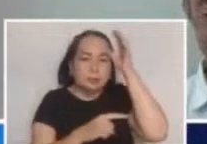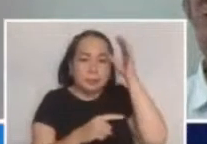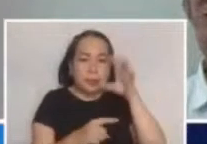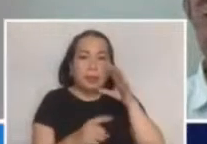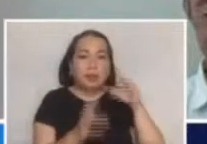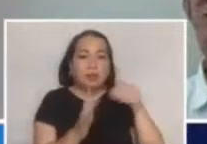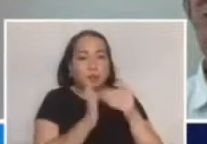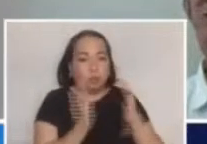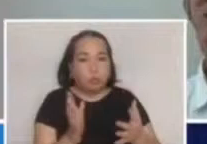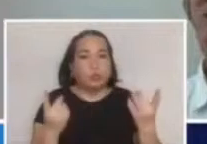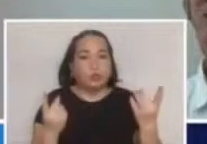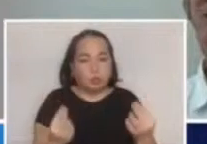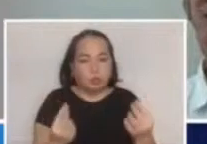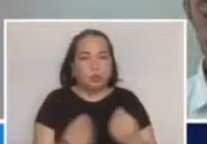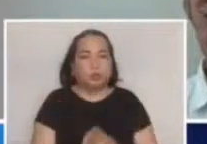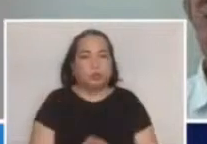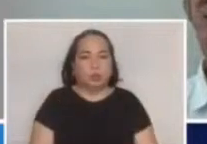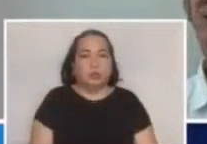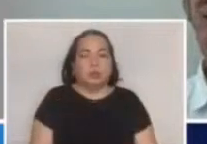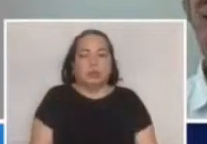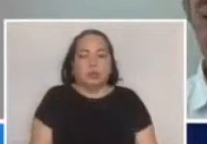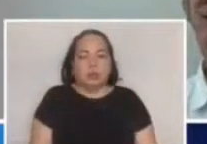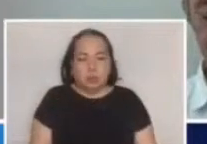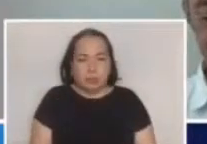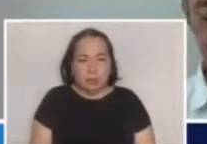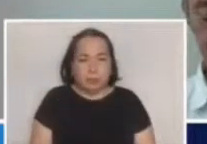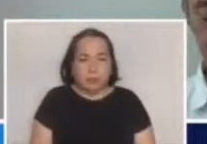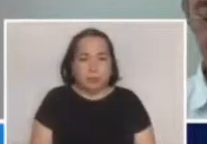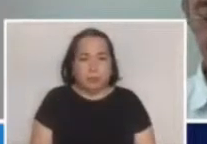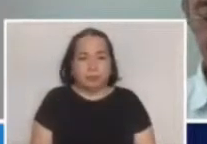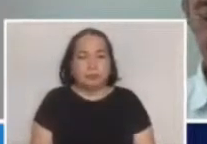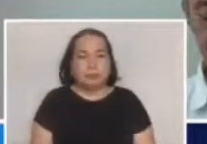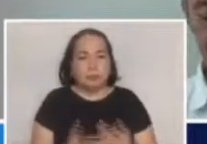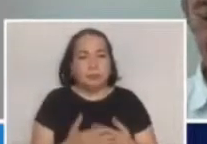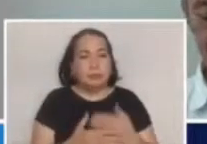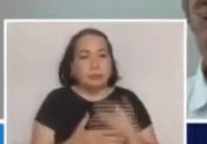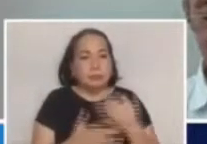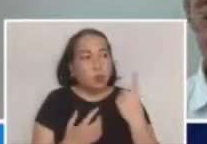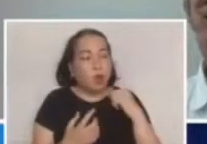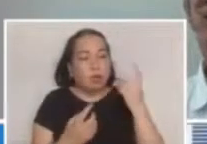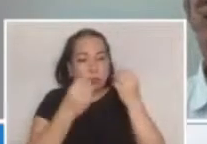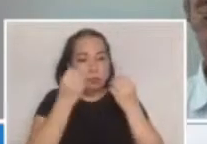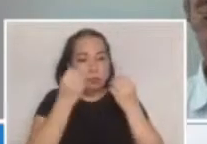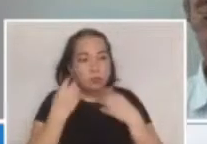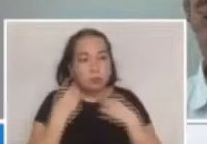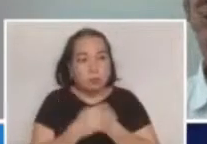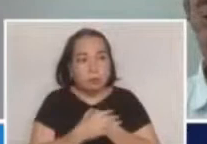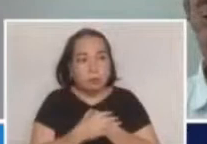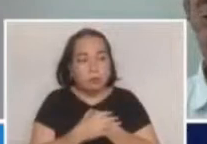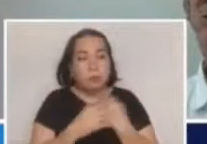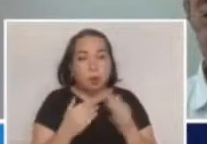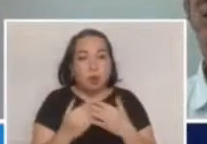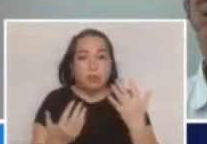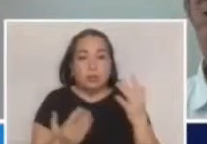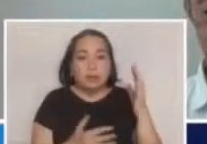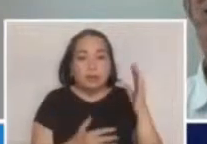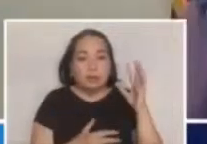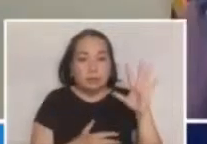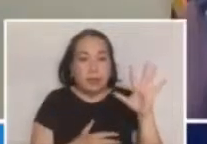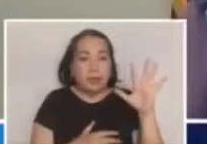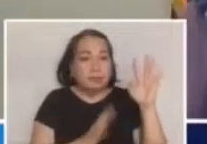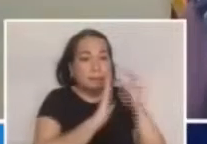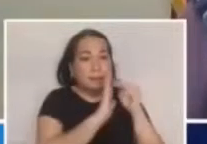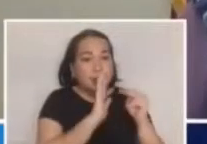various platforms, ay nakita natin na ang telebisyon at ang radyo, malaki ang